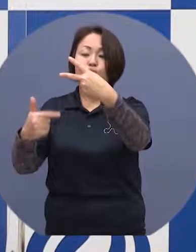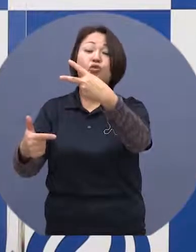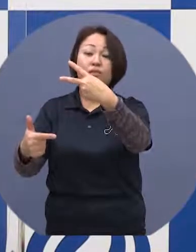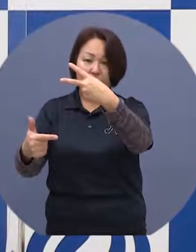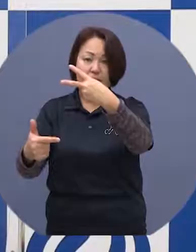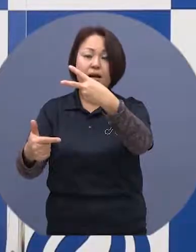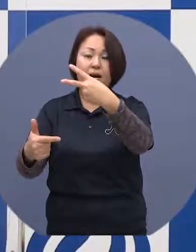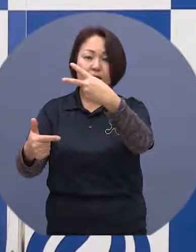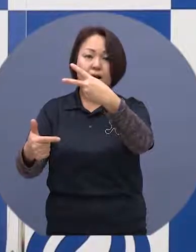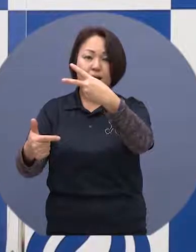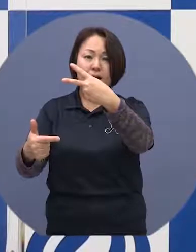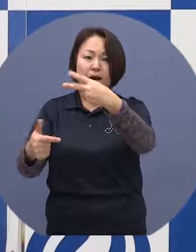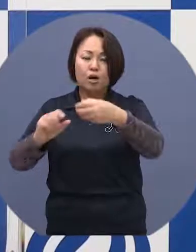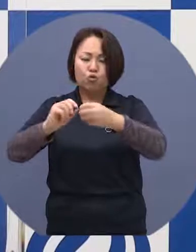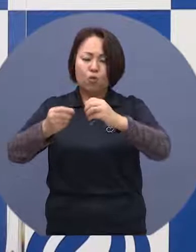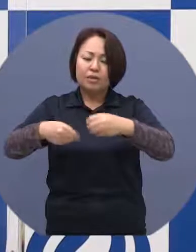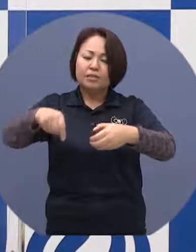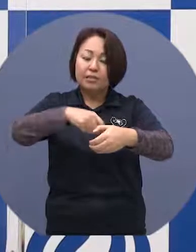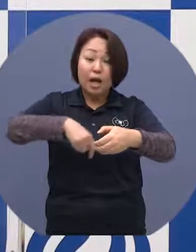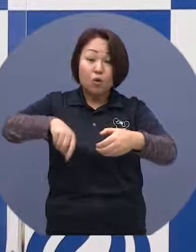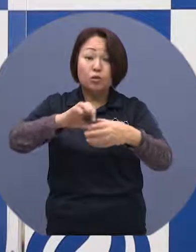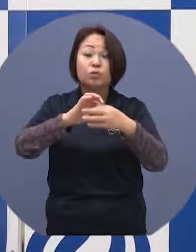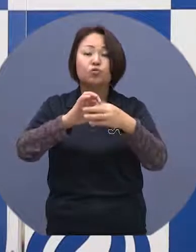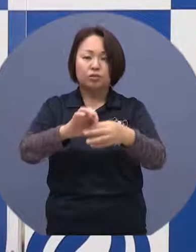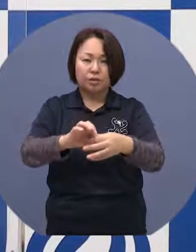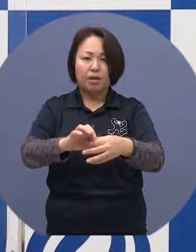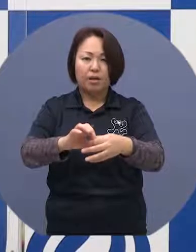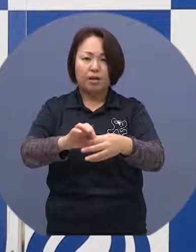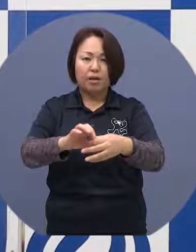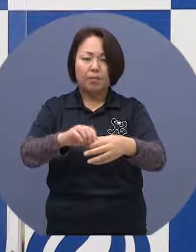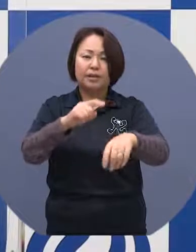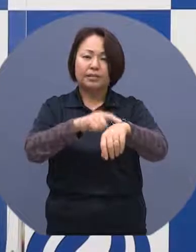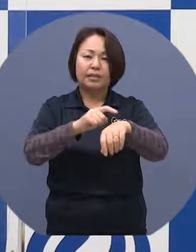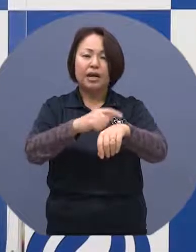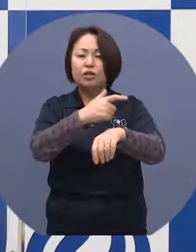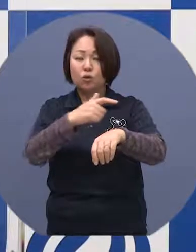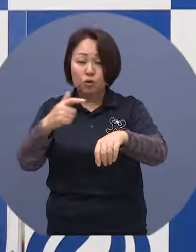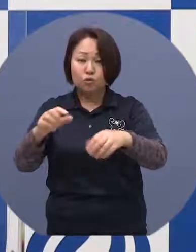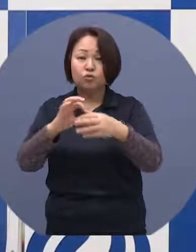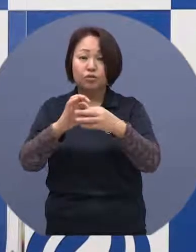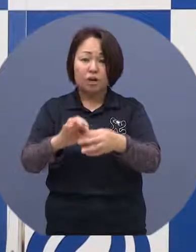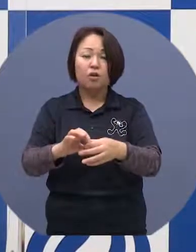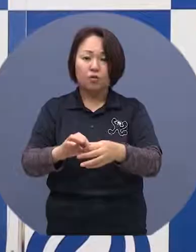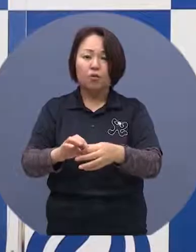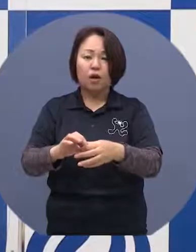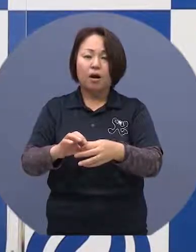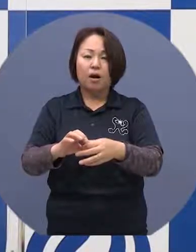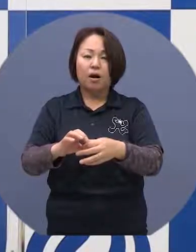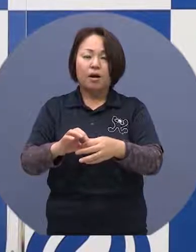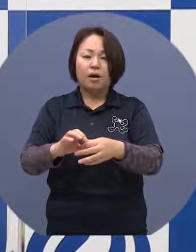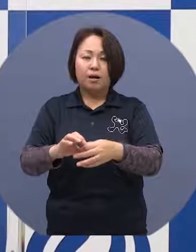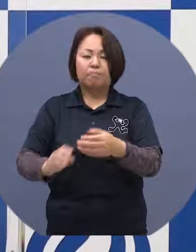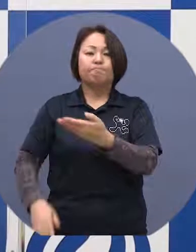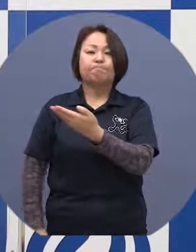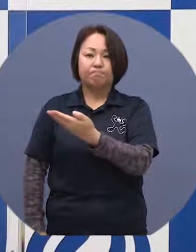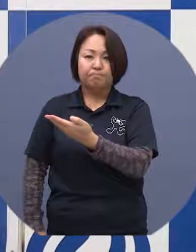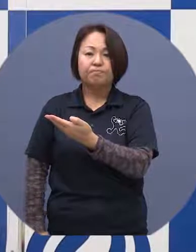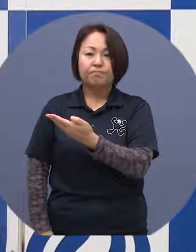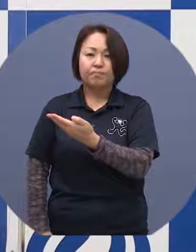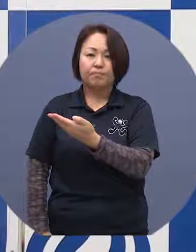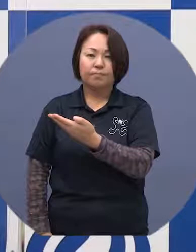につきましてはまた改めてご確認ご紹介もさせて頂きたいと思っておりますけれどもこの2月4日と2月6日